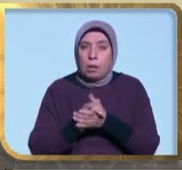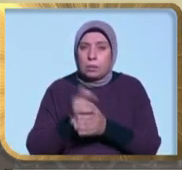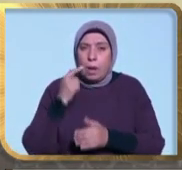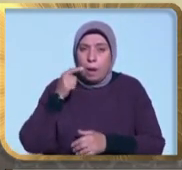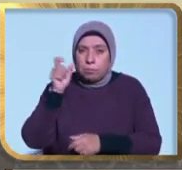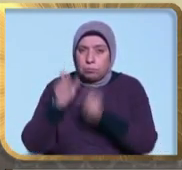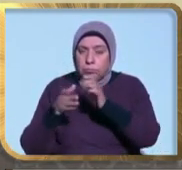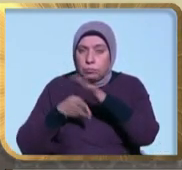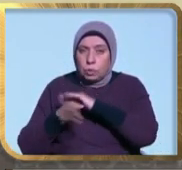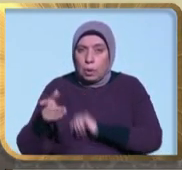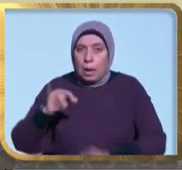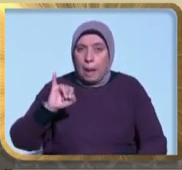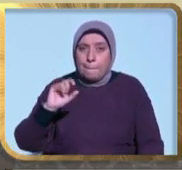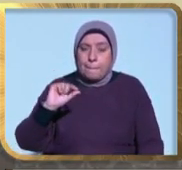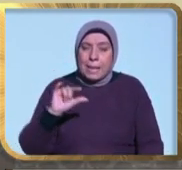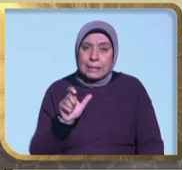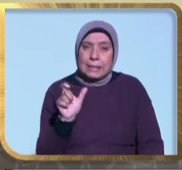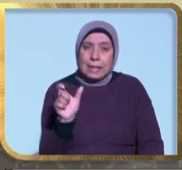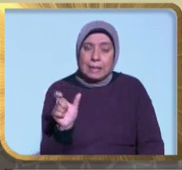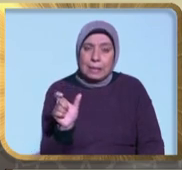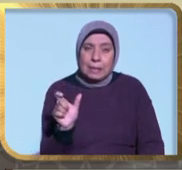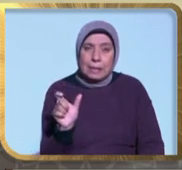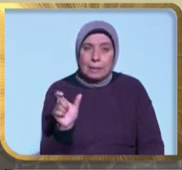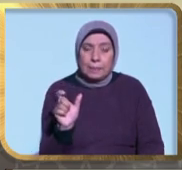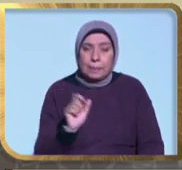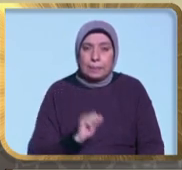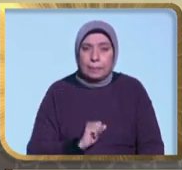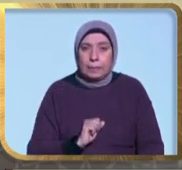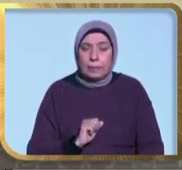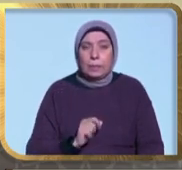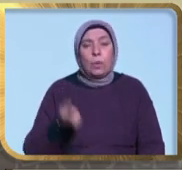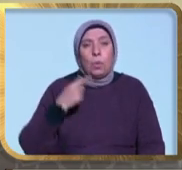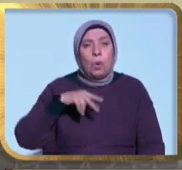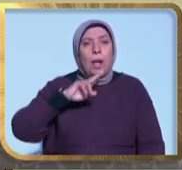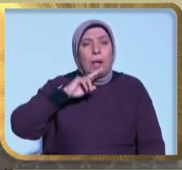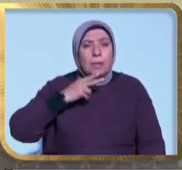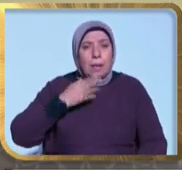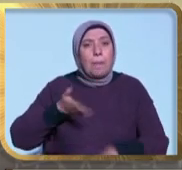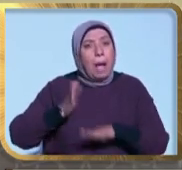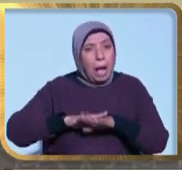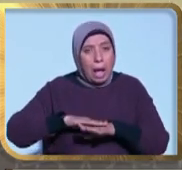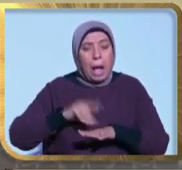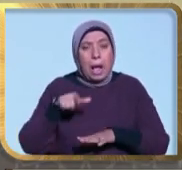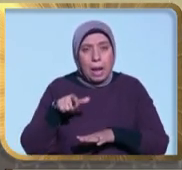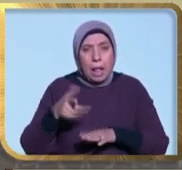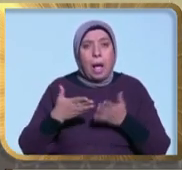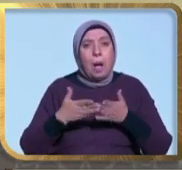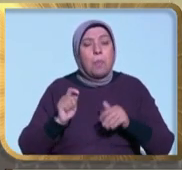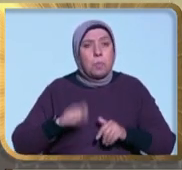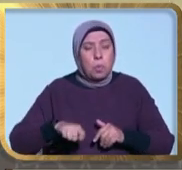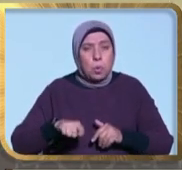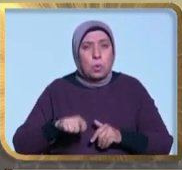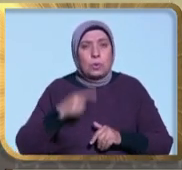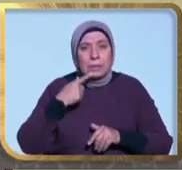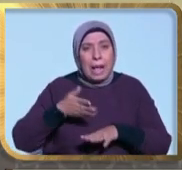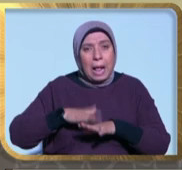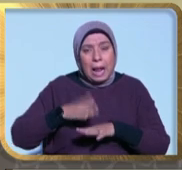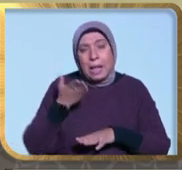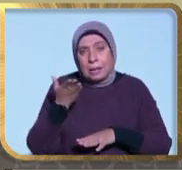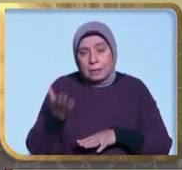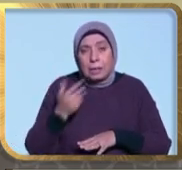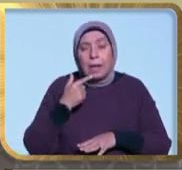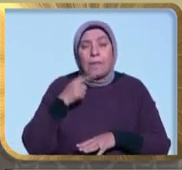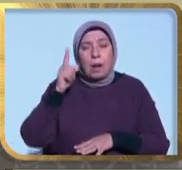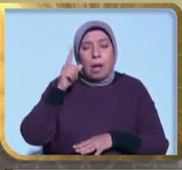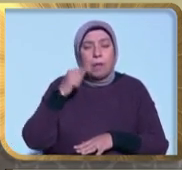واصحاب مدين وكذب موسى فامليت